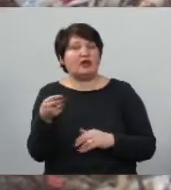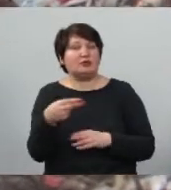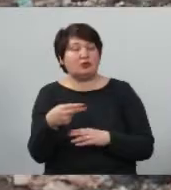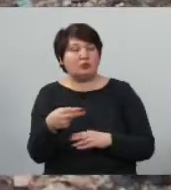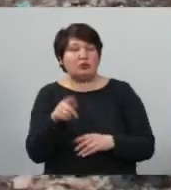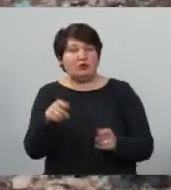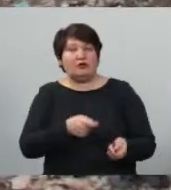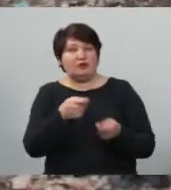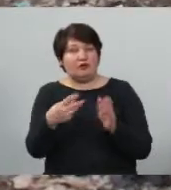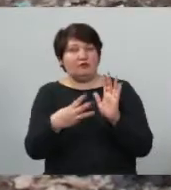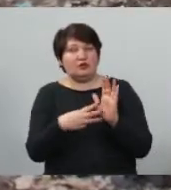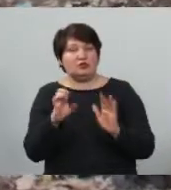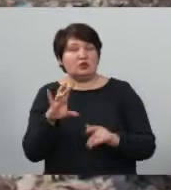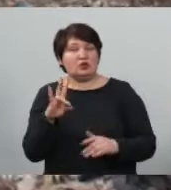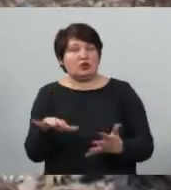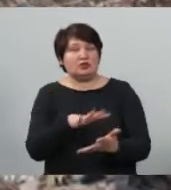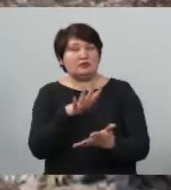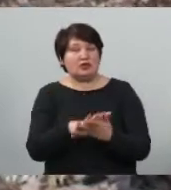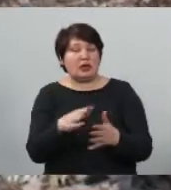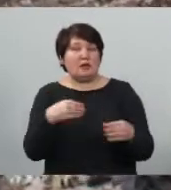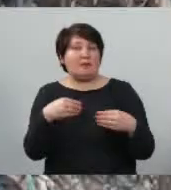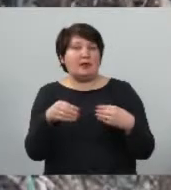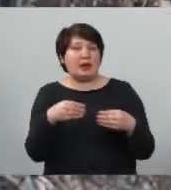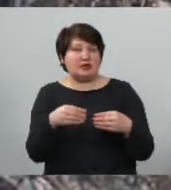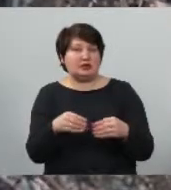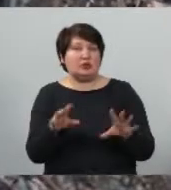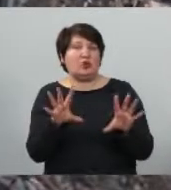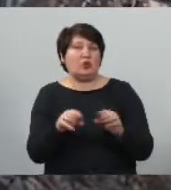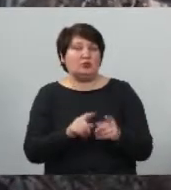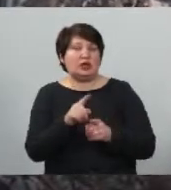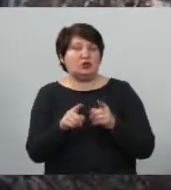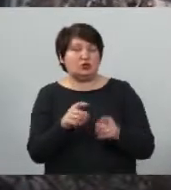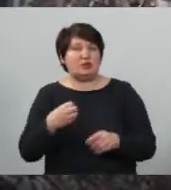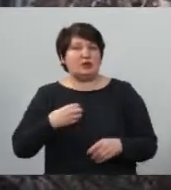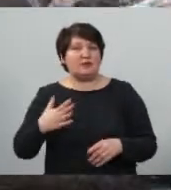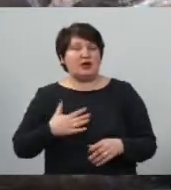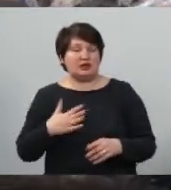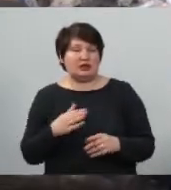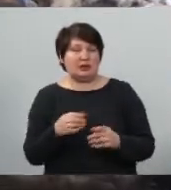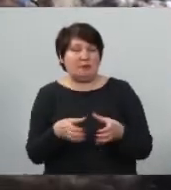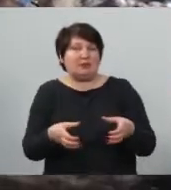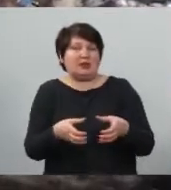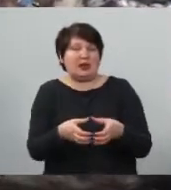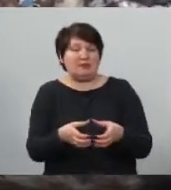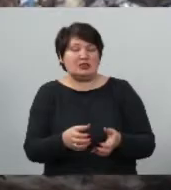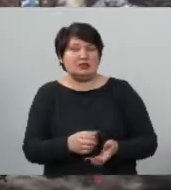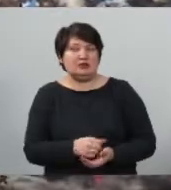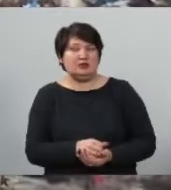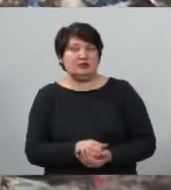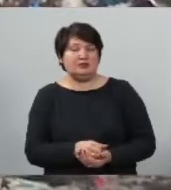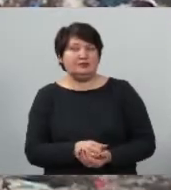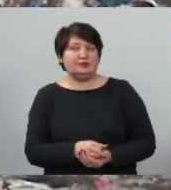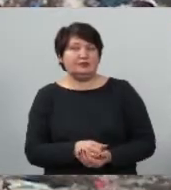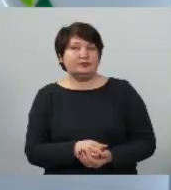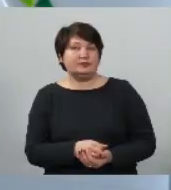понад 8 тонн сміття. Пластик утилізує приватний підприємець. Наталія Олексієнко, Роман Булелик. Новини на Суспільному.